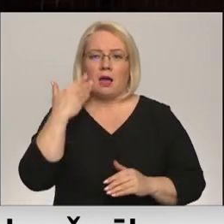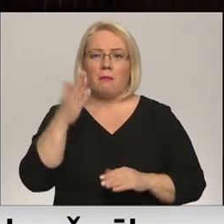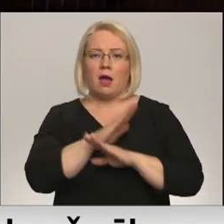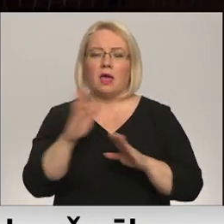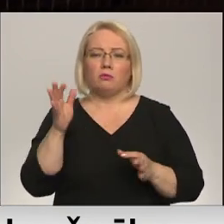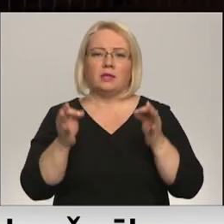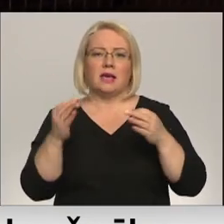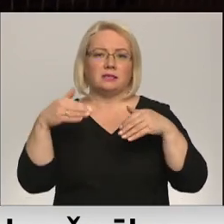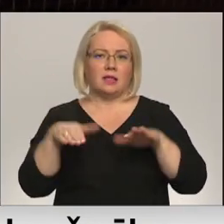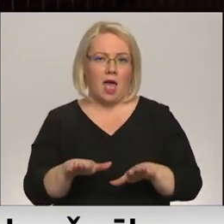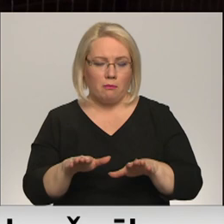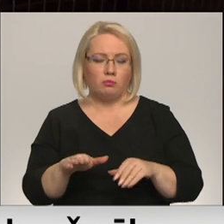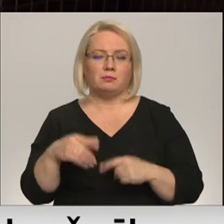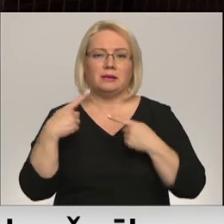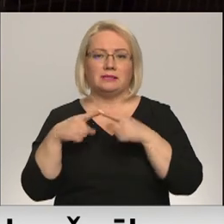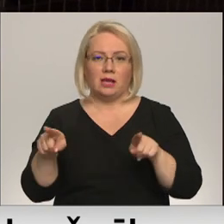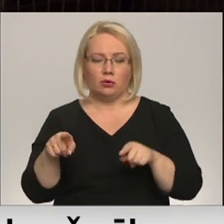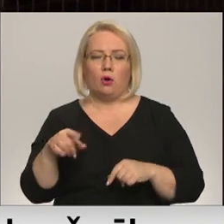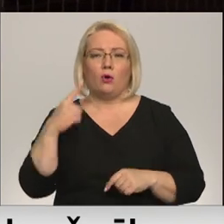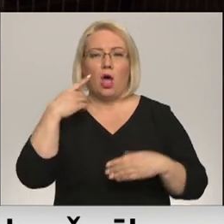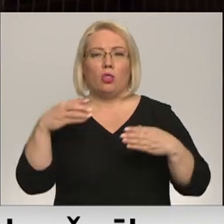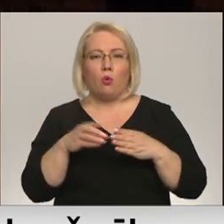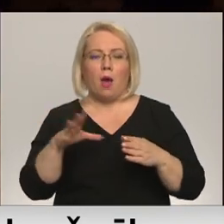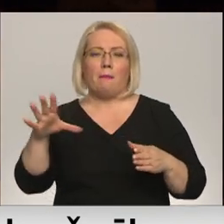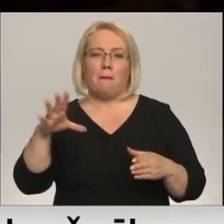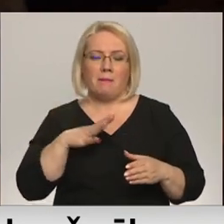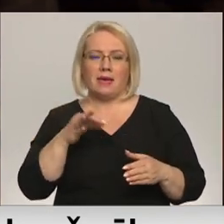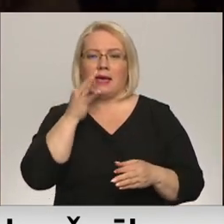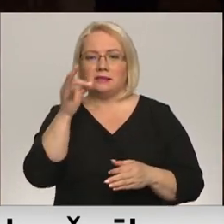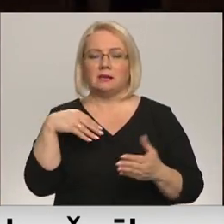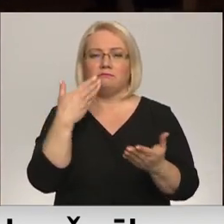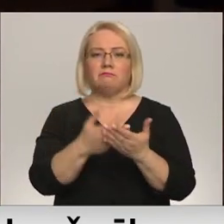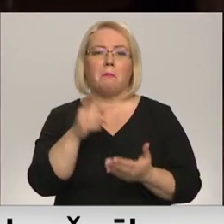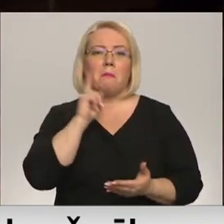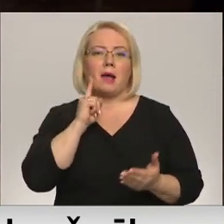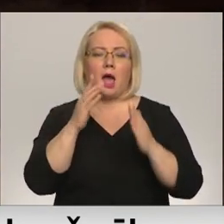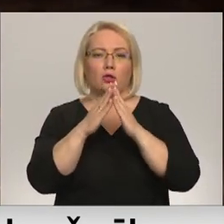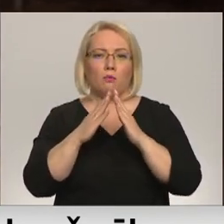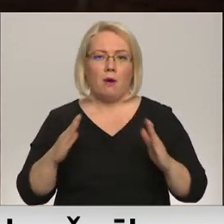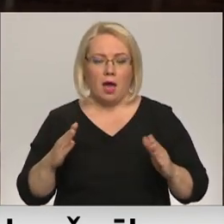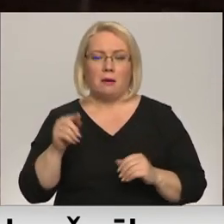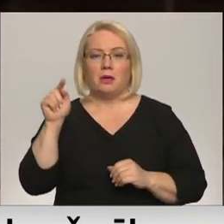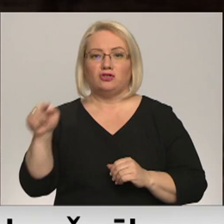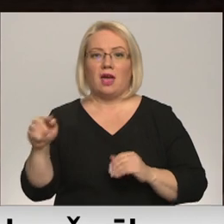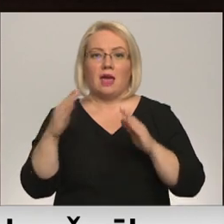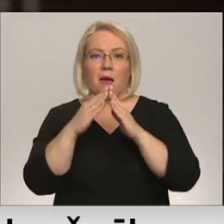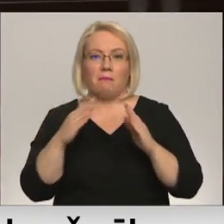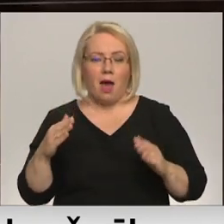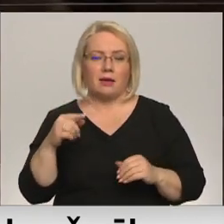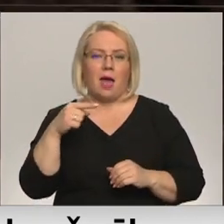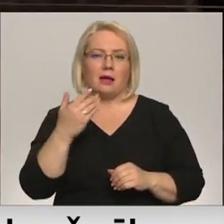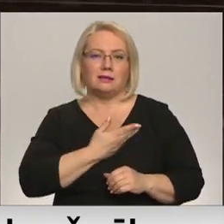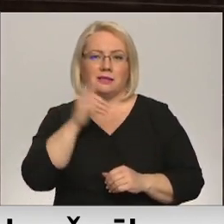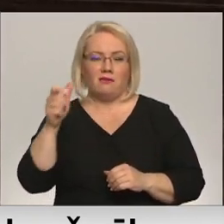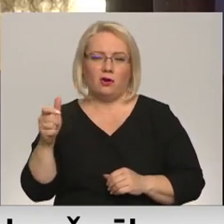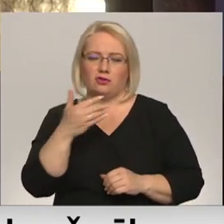pretējo. Jāatzīmē, ka pirms kāda laika doma bija izteikusi iniciatīvu piešķirt pagaidu mītnes iedzīvotājiem, taču Lēņielā 5 dzīvojošajiem tas nešķiet risinājums, jo